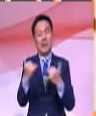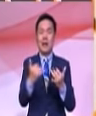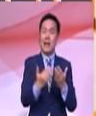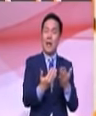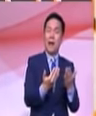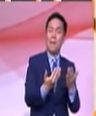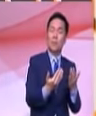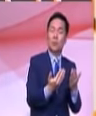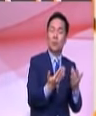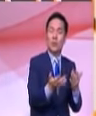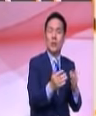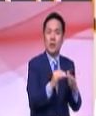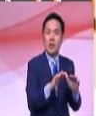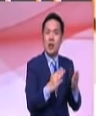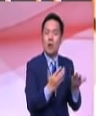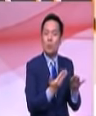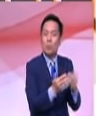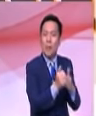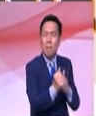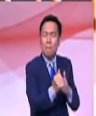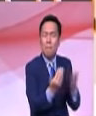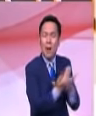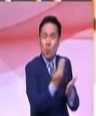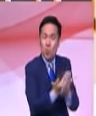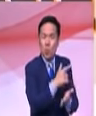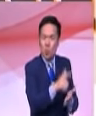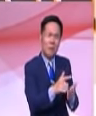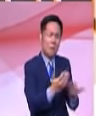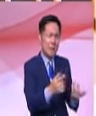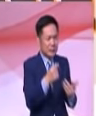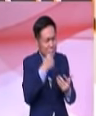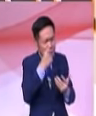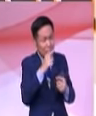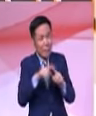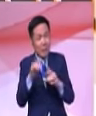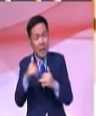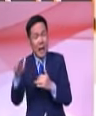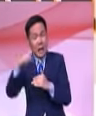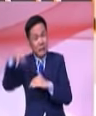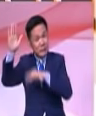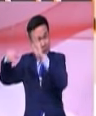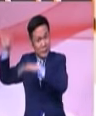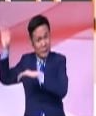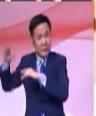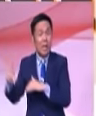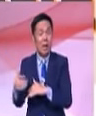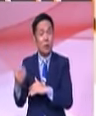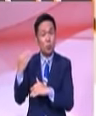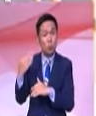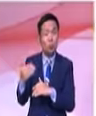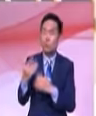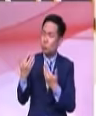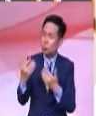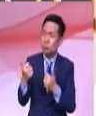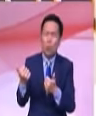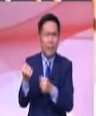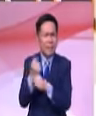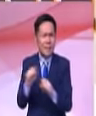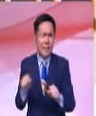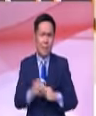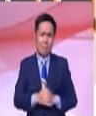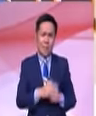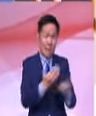yang terkesan. Pemain-pemain senior, pemain-pemain kebangsaan yang lain semua berada dalam keadaan yang selamat. Saya tidak